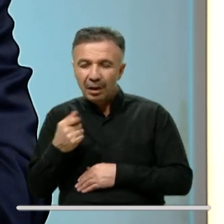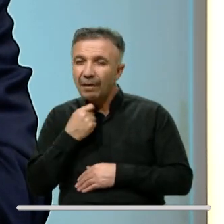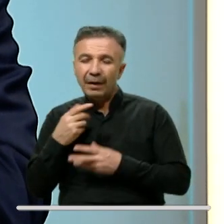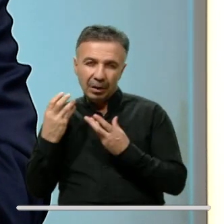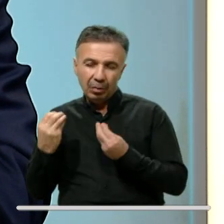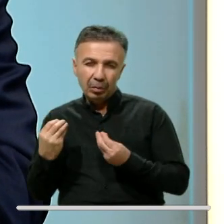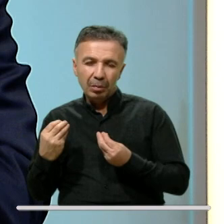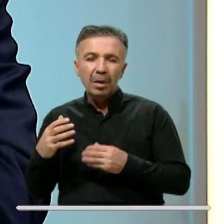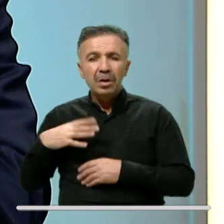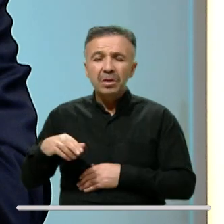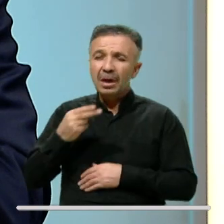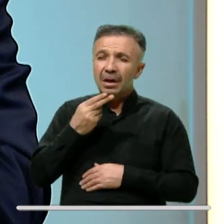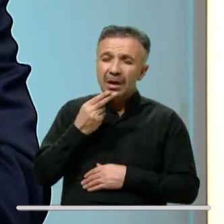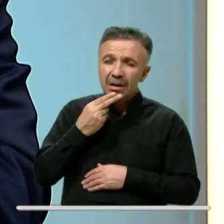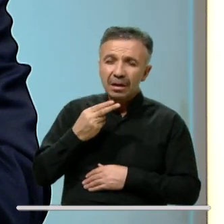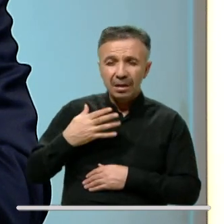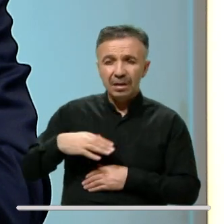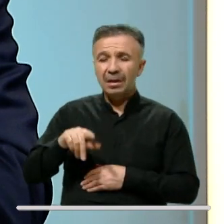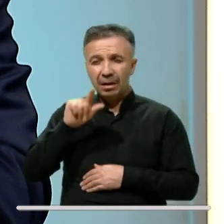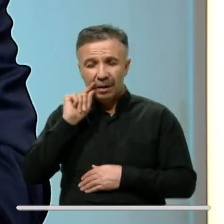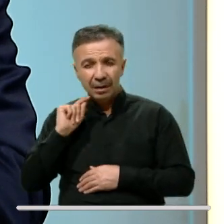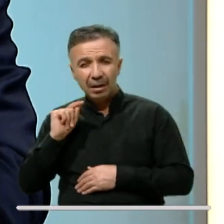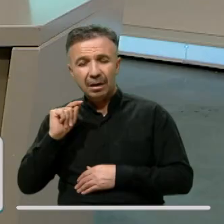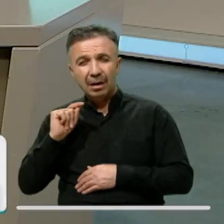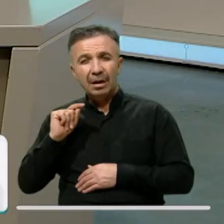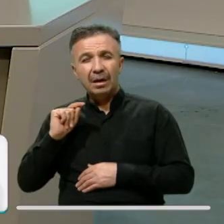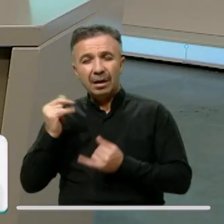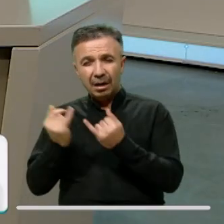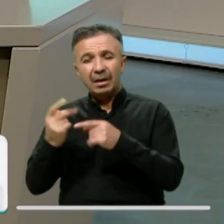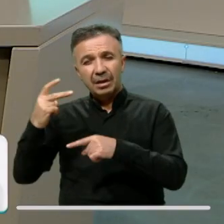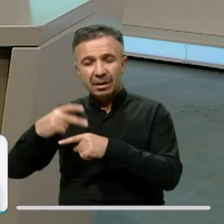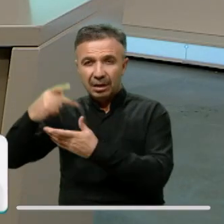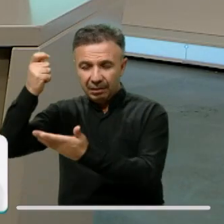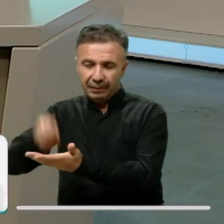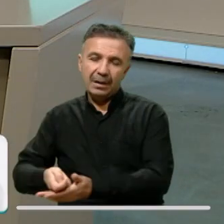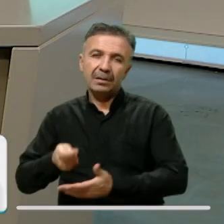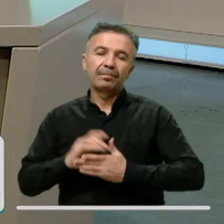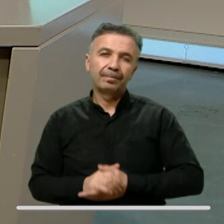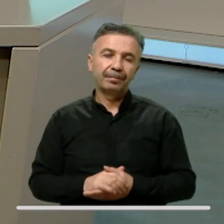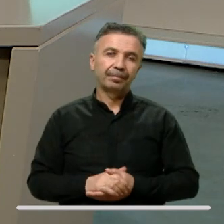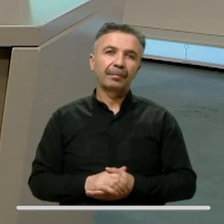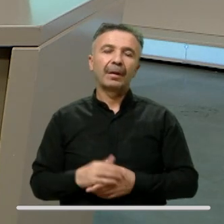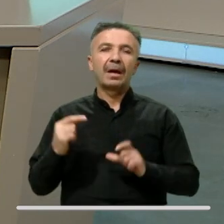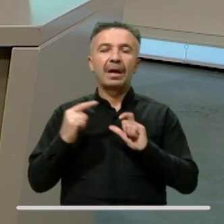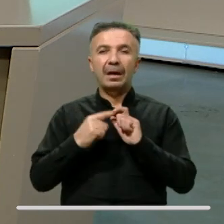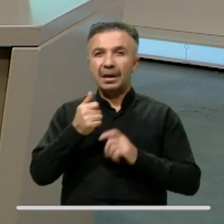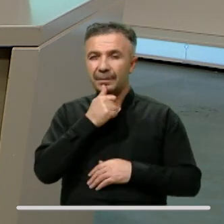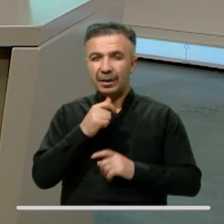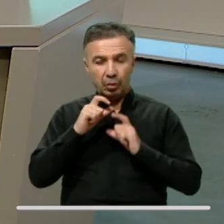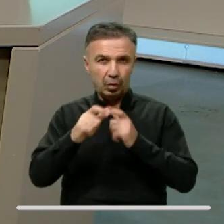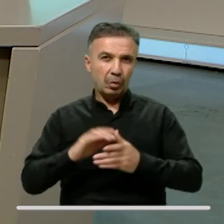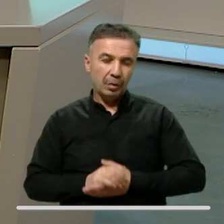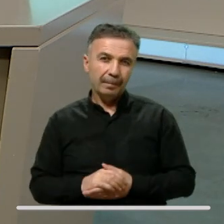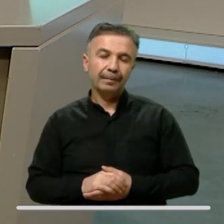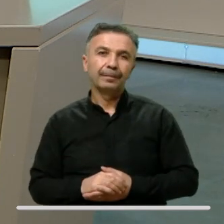kardeşe ister erkek olsun ister kadın olsun zekat verilebilir. Eyvallah hocam. Enes Bey şöyle bir soru sormuş. Aynen okuyorum,